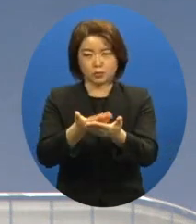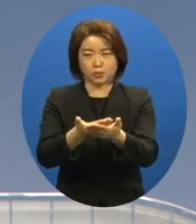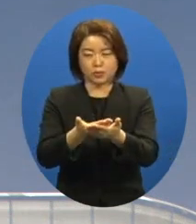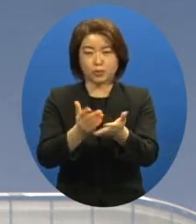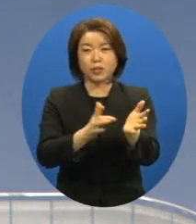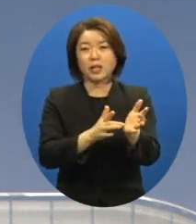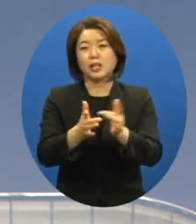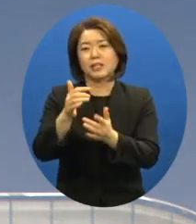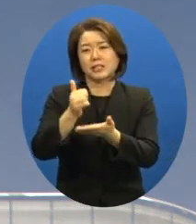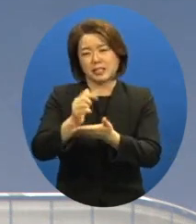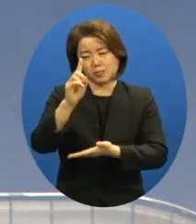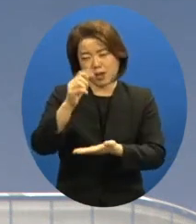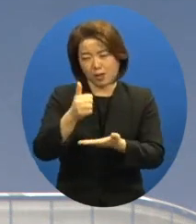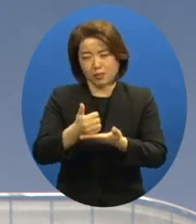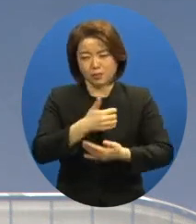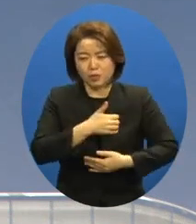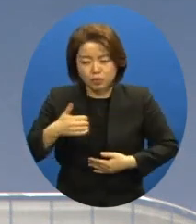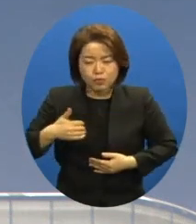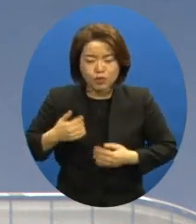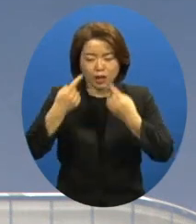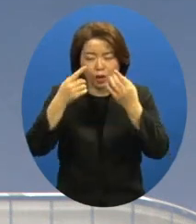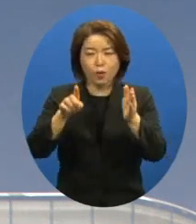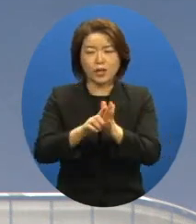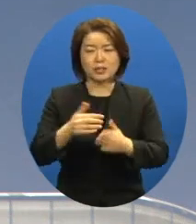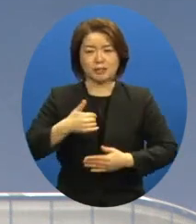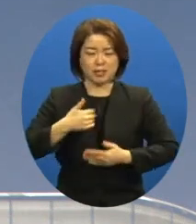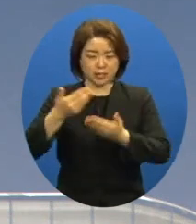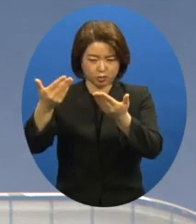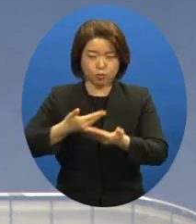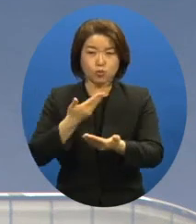예수님 한 분이면 충분하다는 확신을 주님 저에게